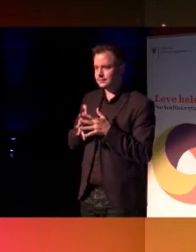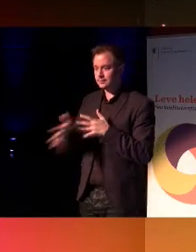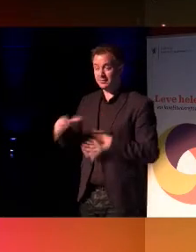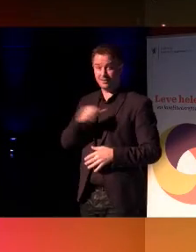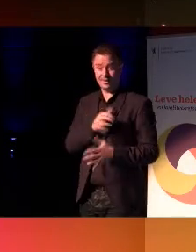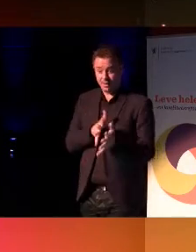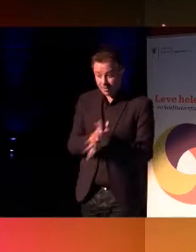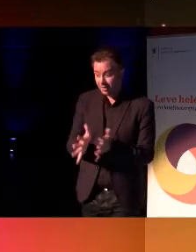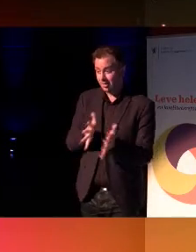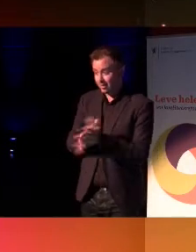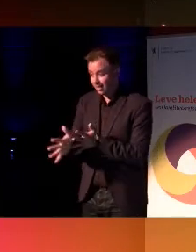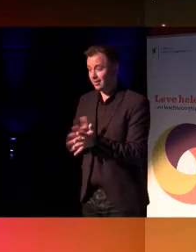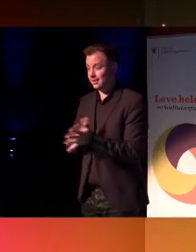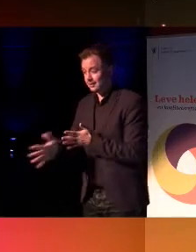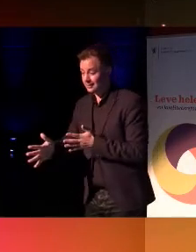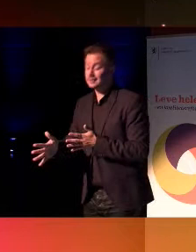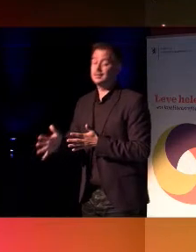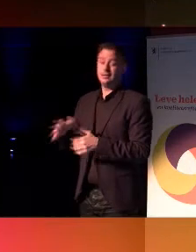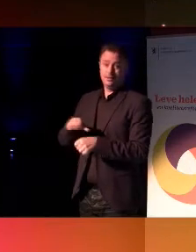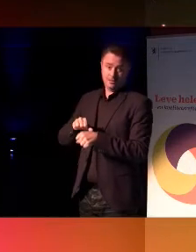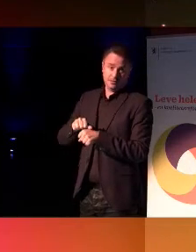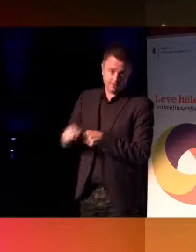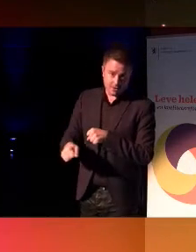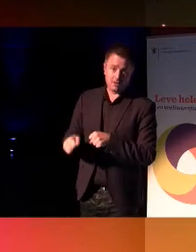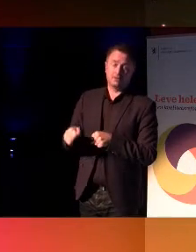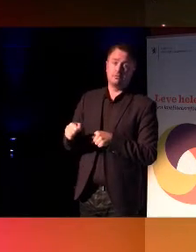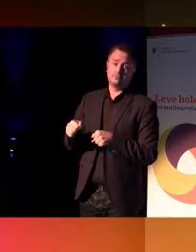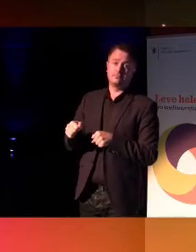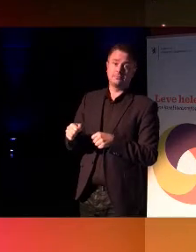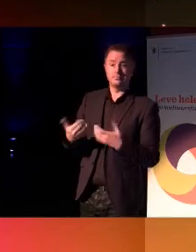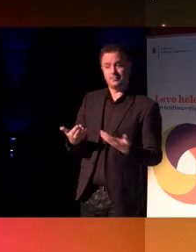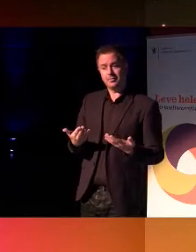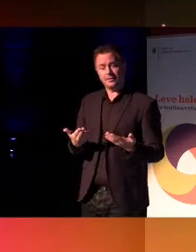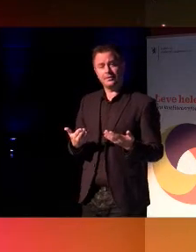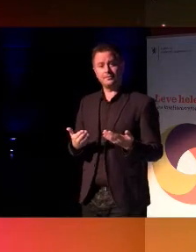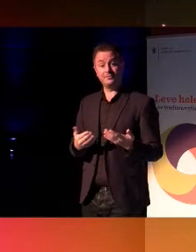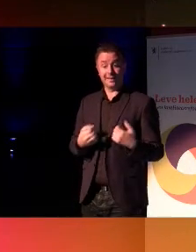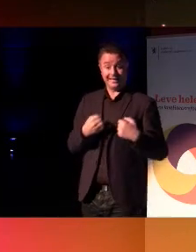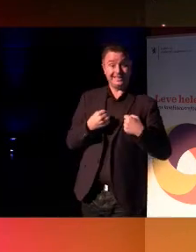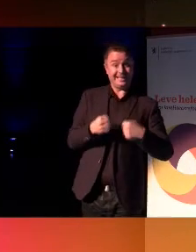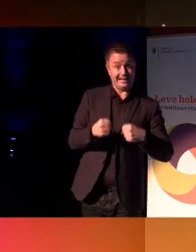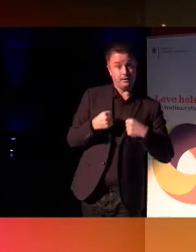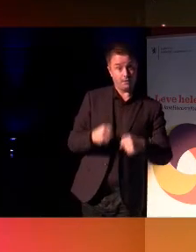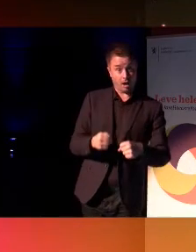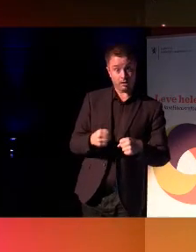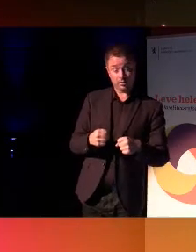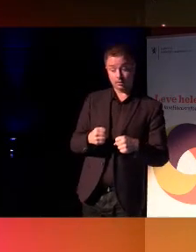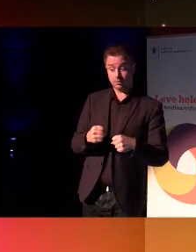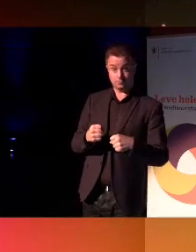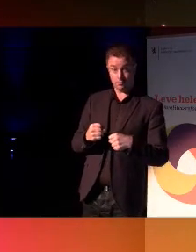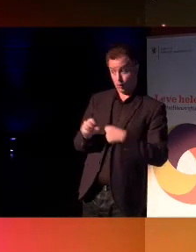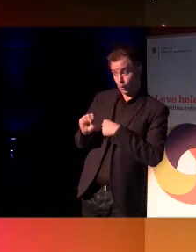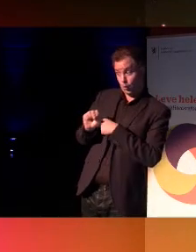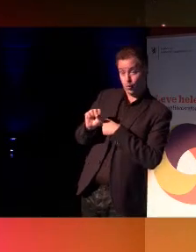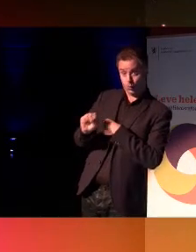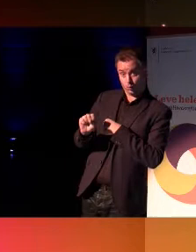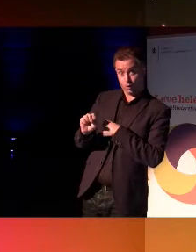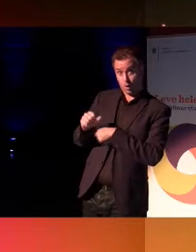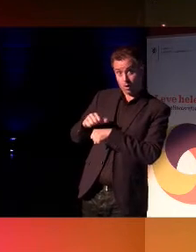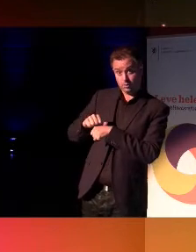Men det regulert, og det viktig. For det jo av og til at tiltak for å enten omgå